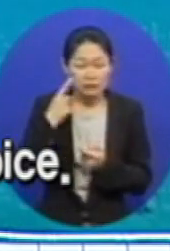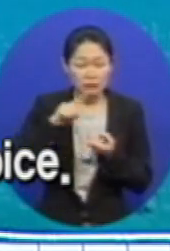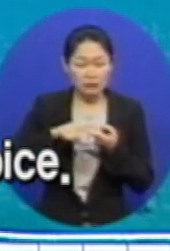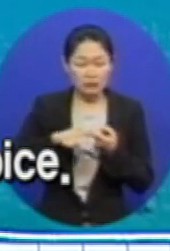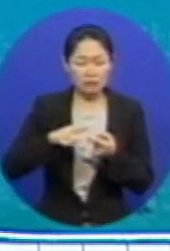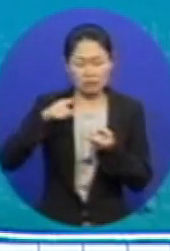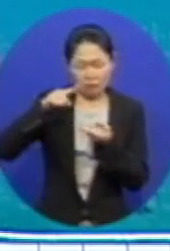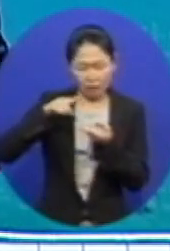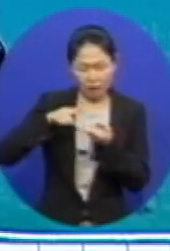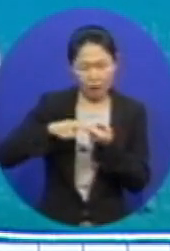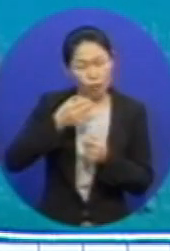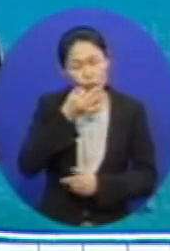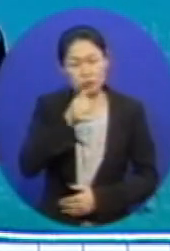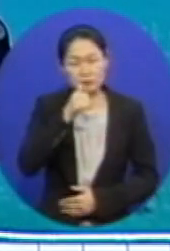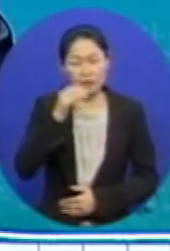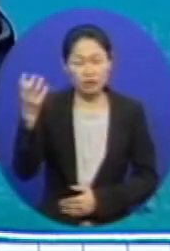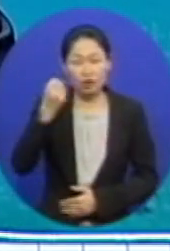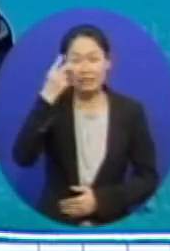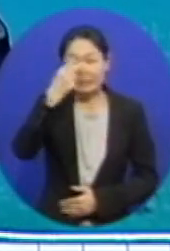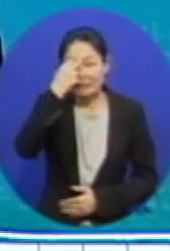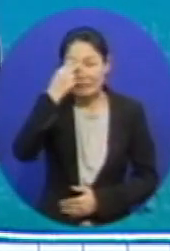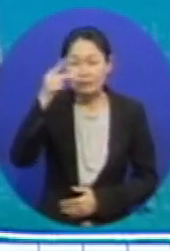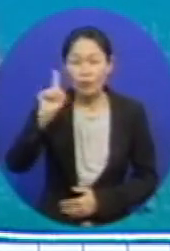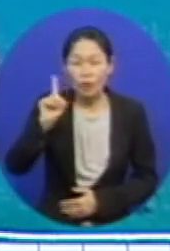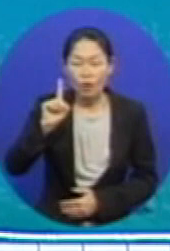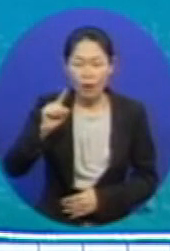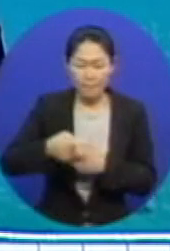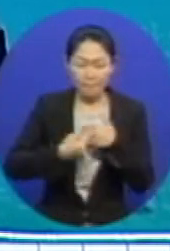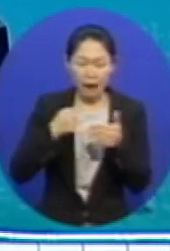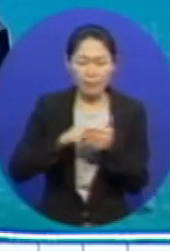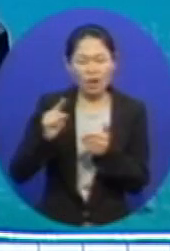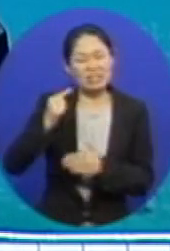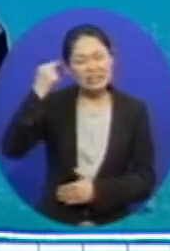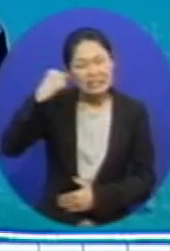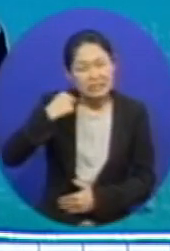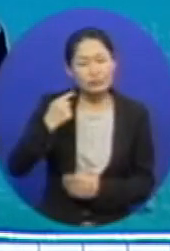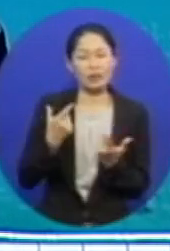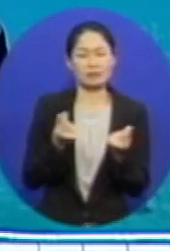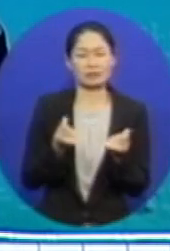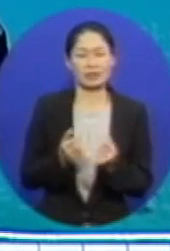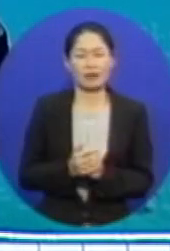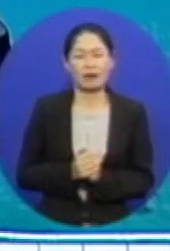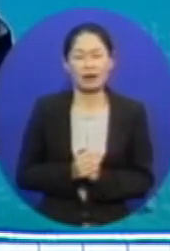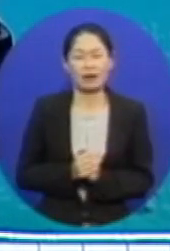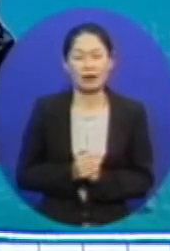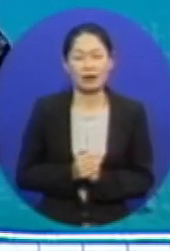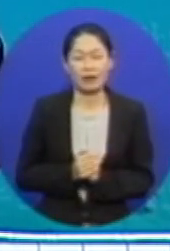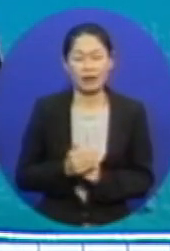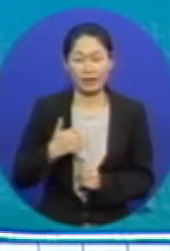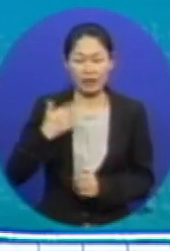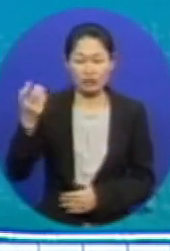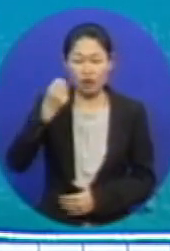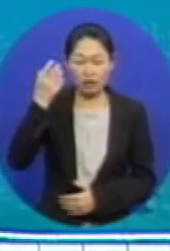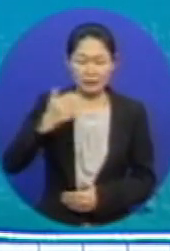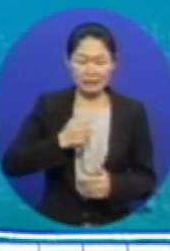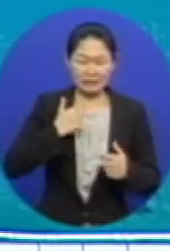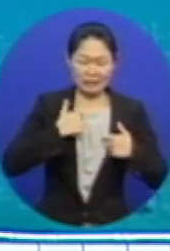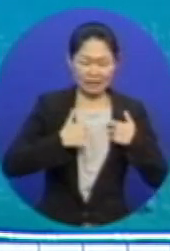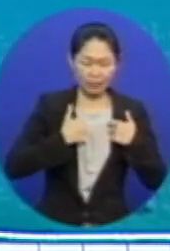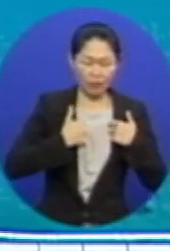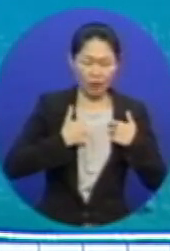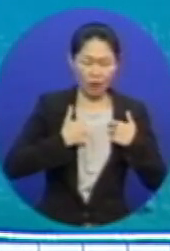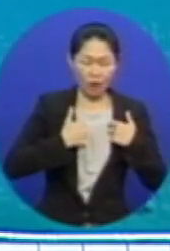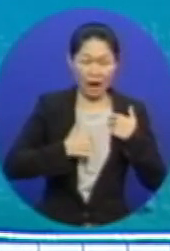거예요 성령의 근심이 라는 것은 마음에 어떤 느낌입니다 내가 성령님 기뻐하는 뜻대로